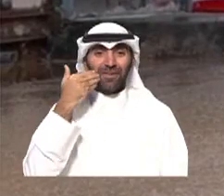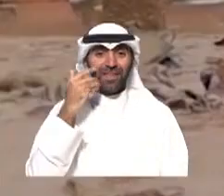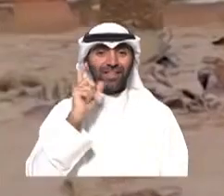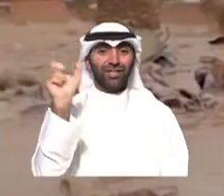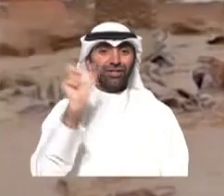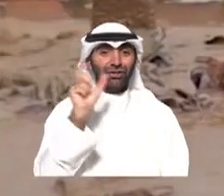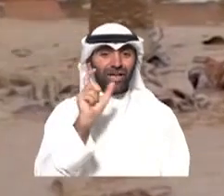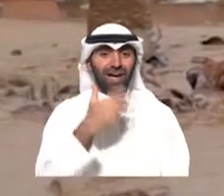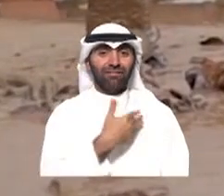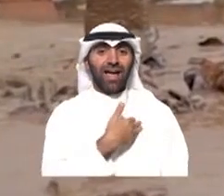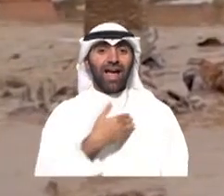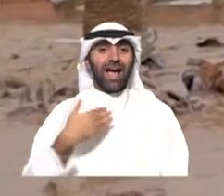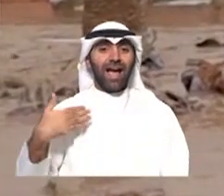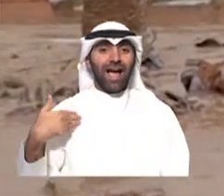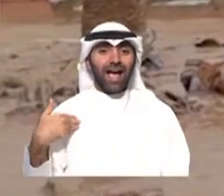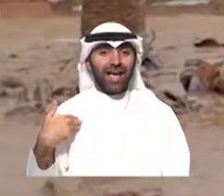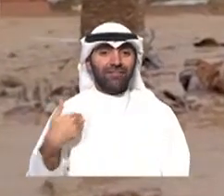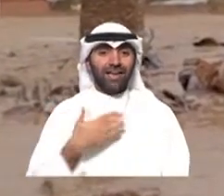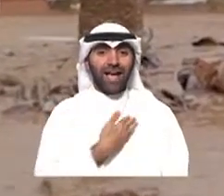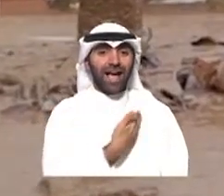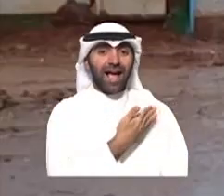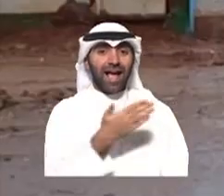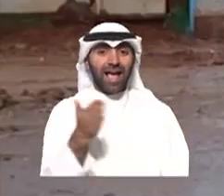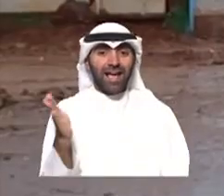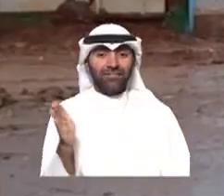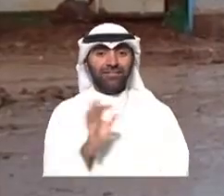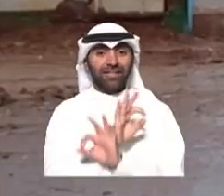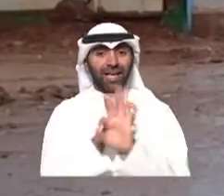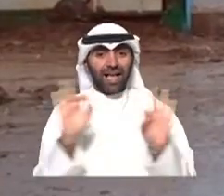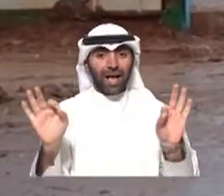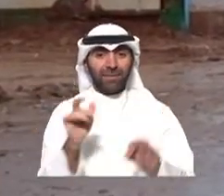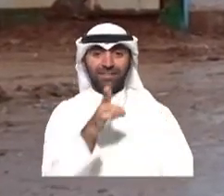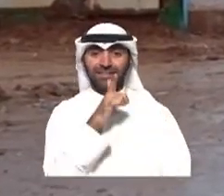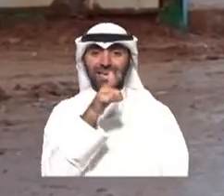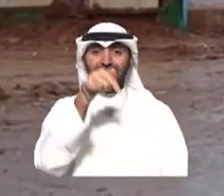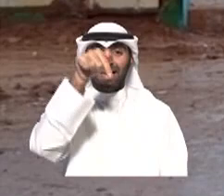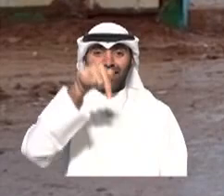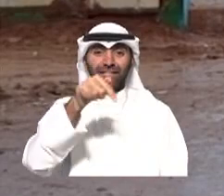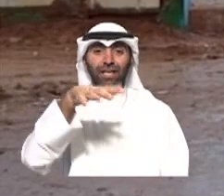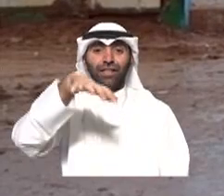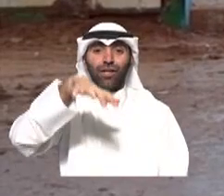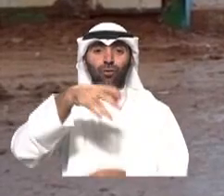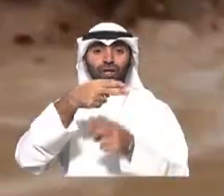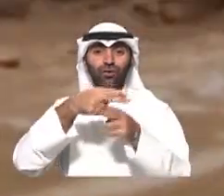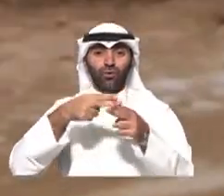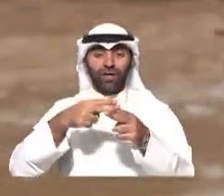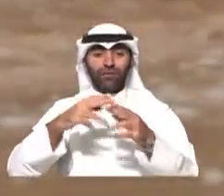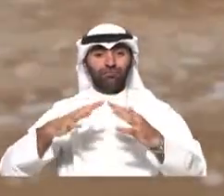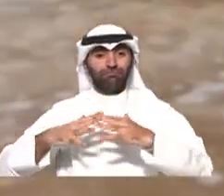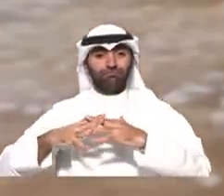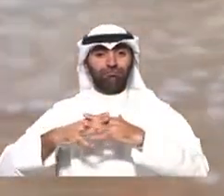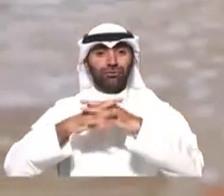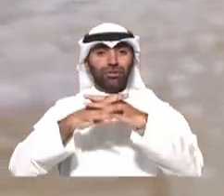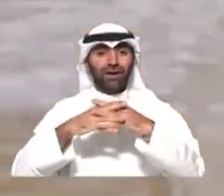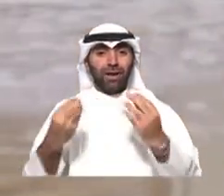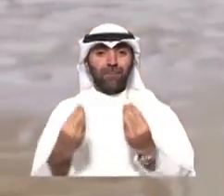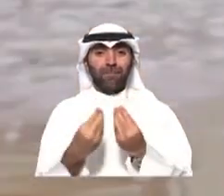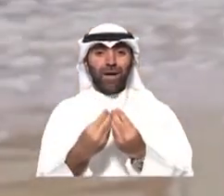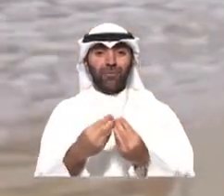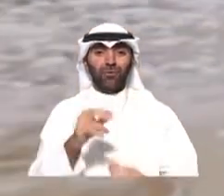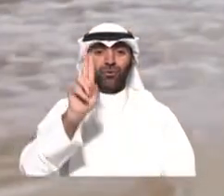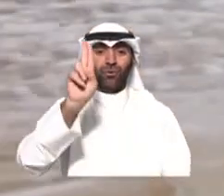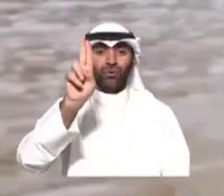تسعى جاهدة لبناء شراكات مع القطاعين العام والخاص بهدف تحقيق استراتيجيتها في